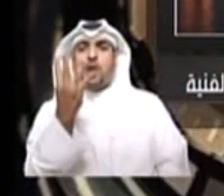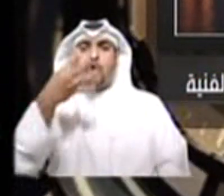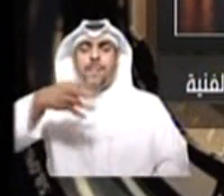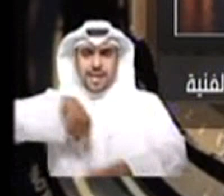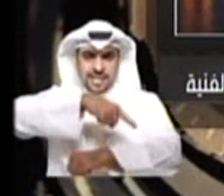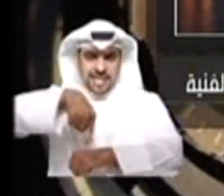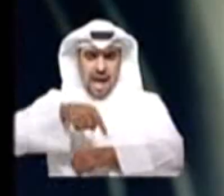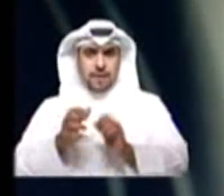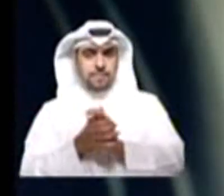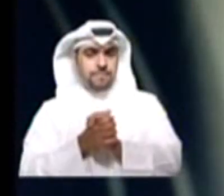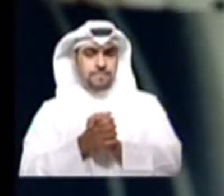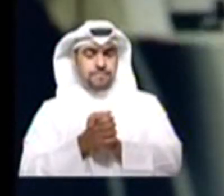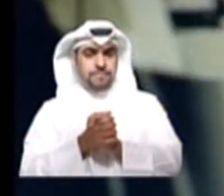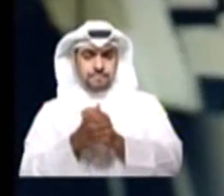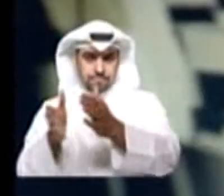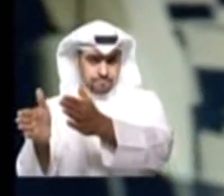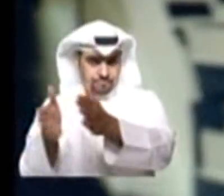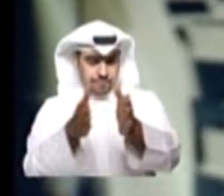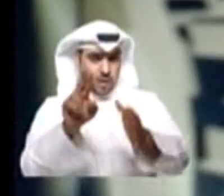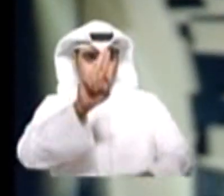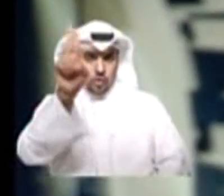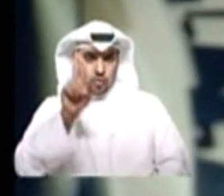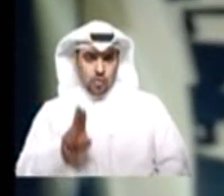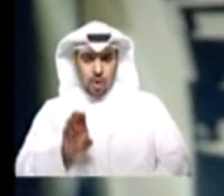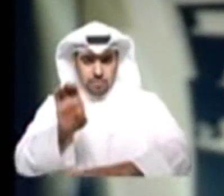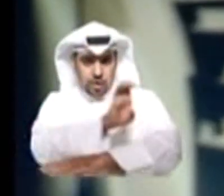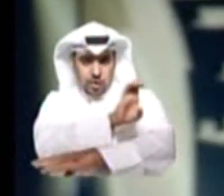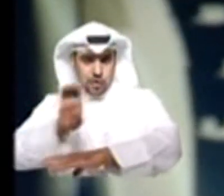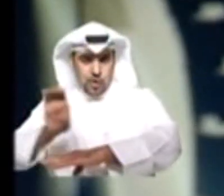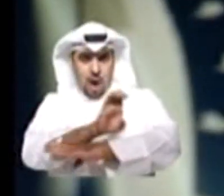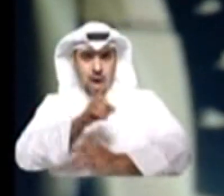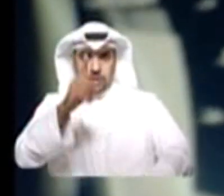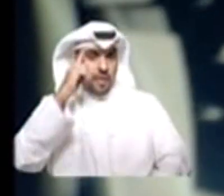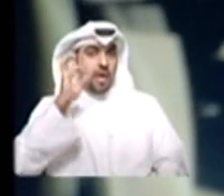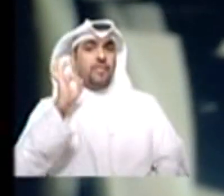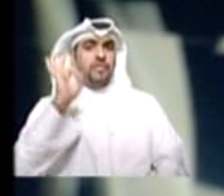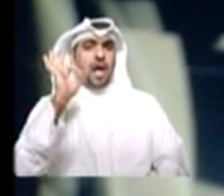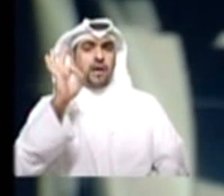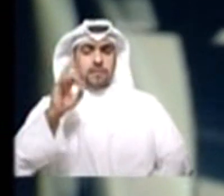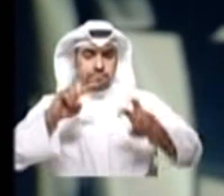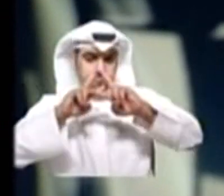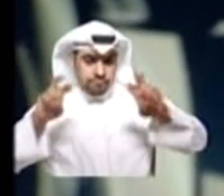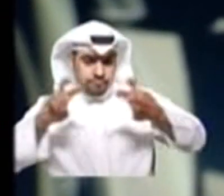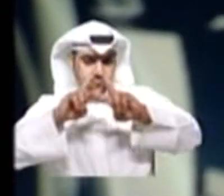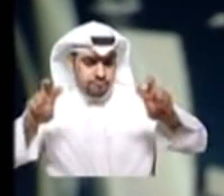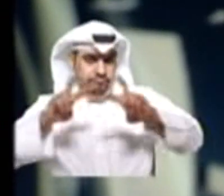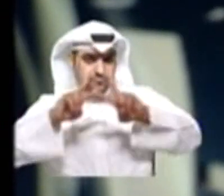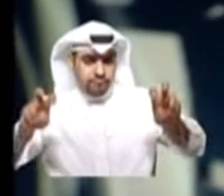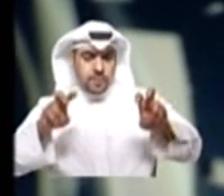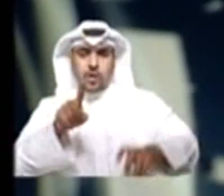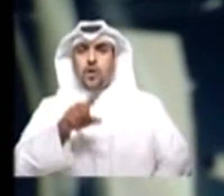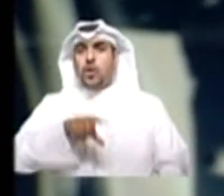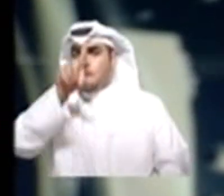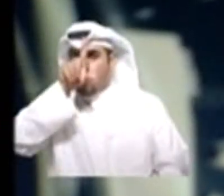نعم، في مثل يعني هذه الأجهزة الذكية التي تستخدم ووسائل التواصل الاجتماعي، أصبح المواطن